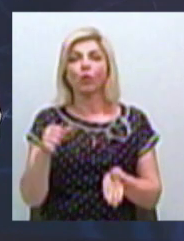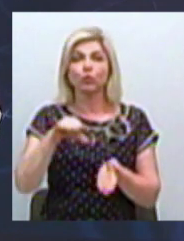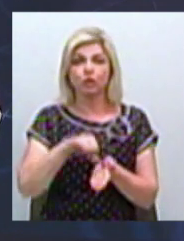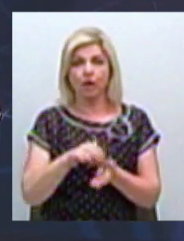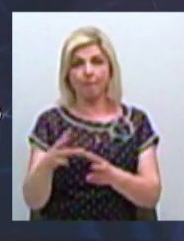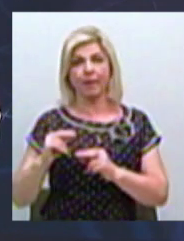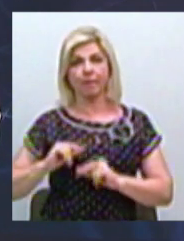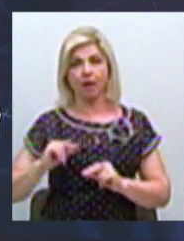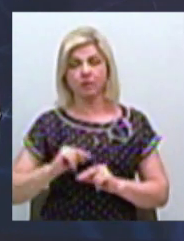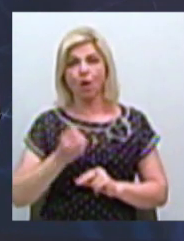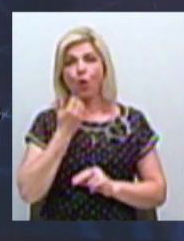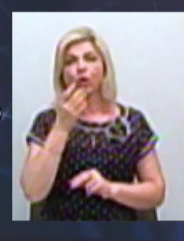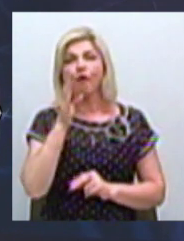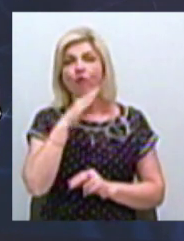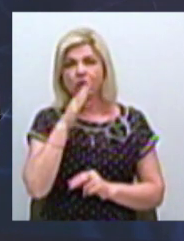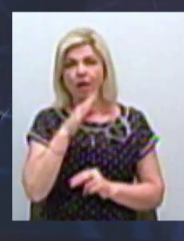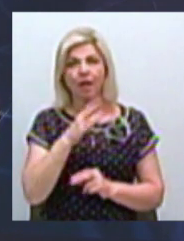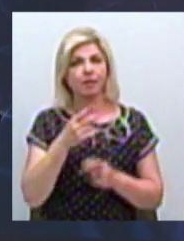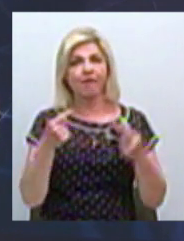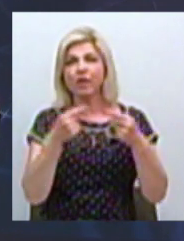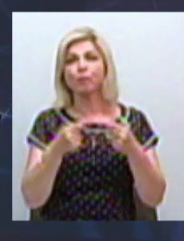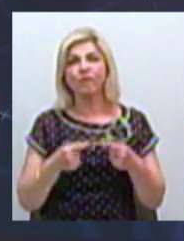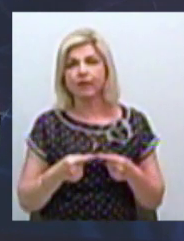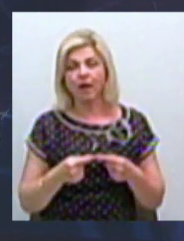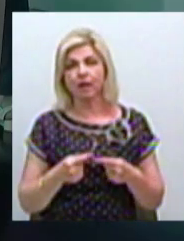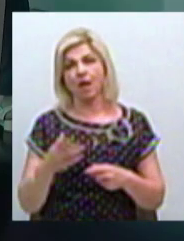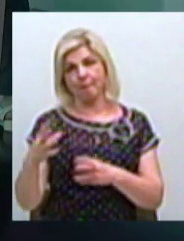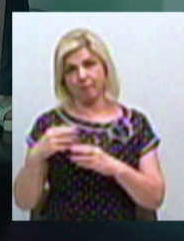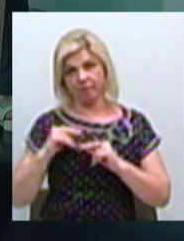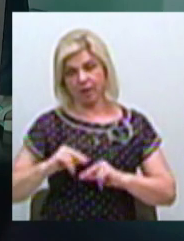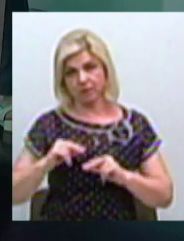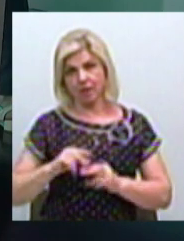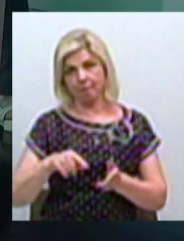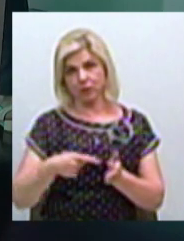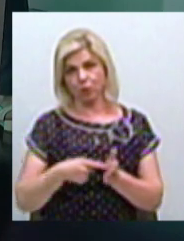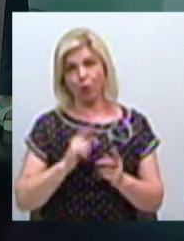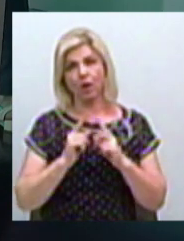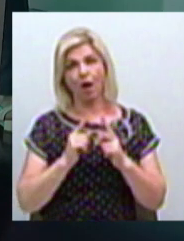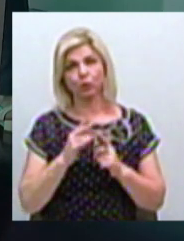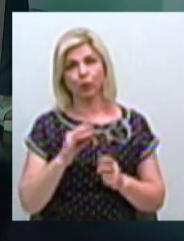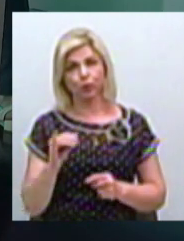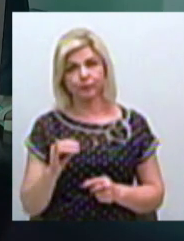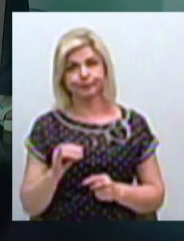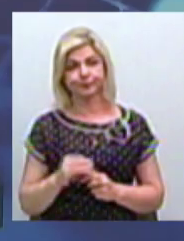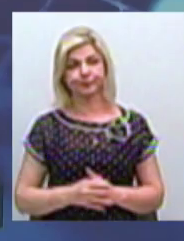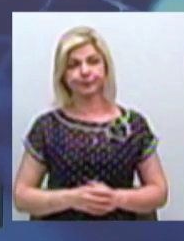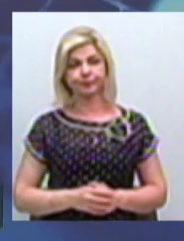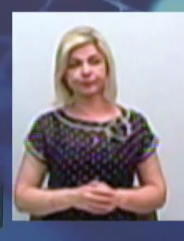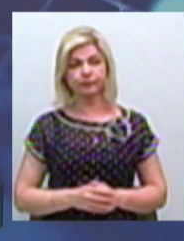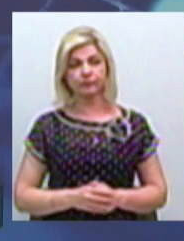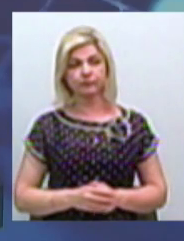співпраці? Коли вода не відповідає, то тоді ми співпрацюємо з міською радою.